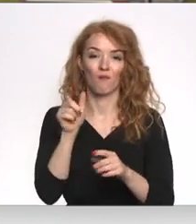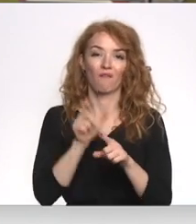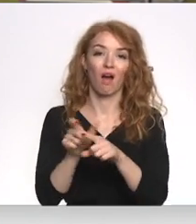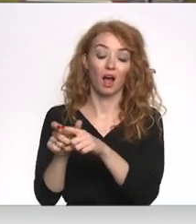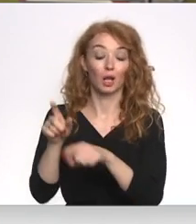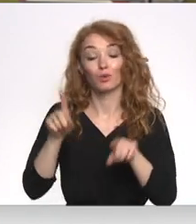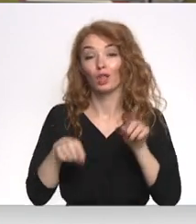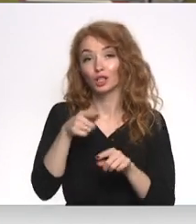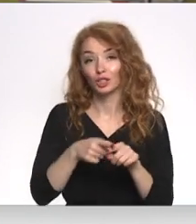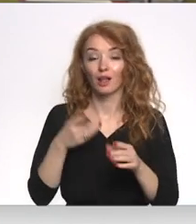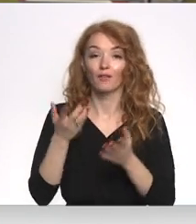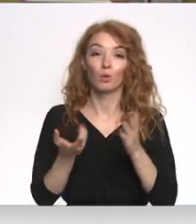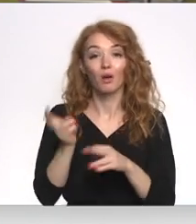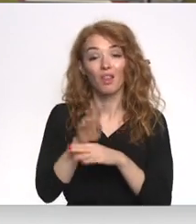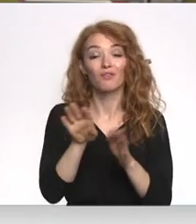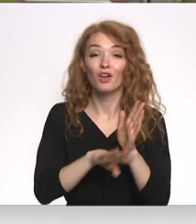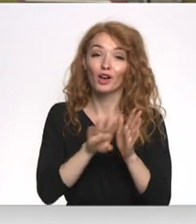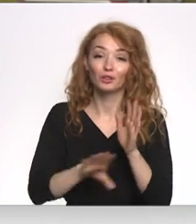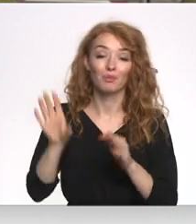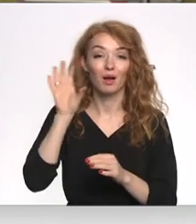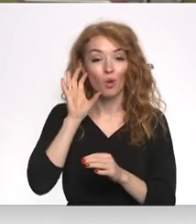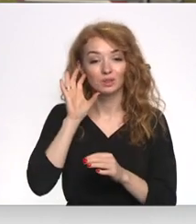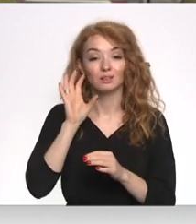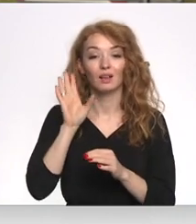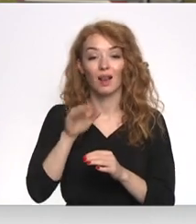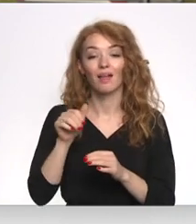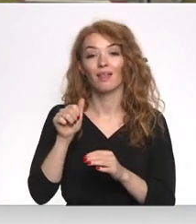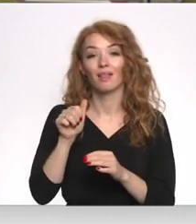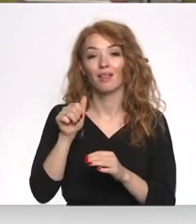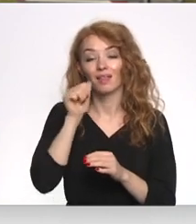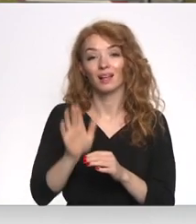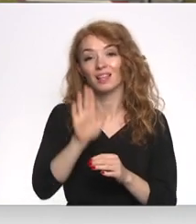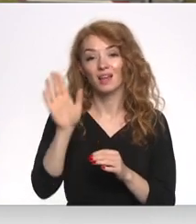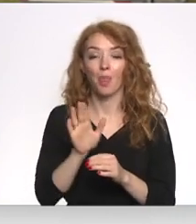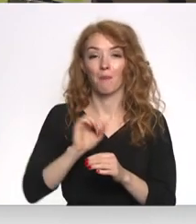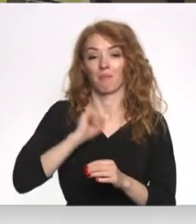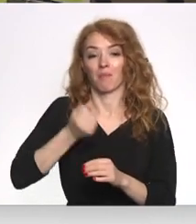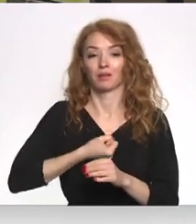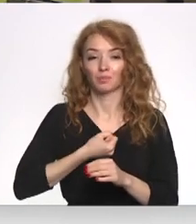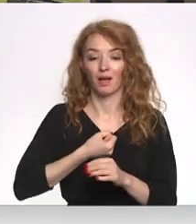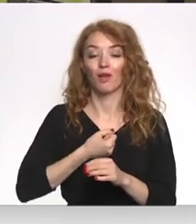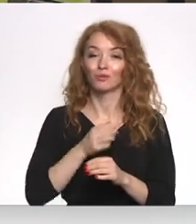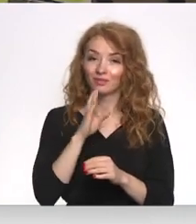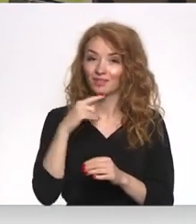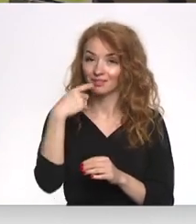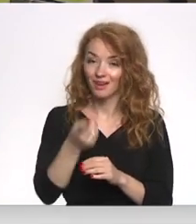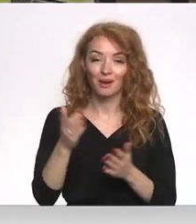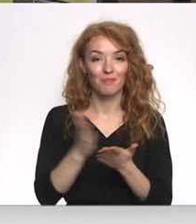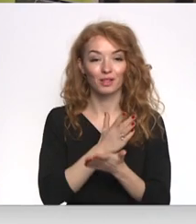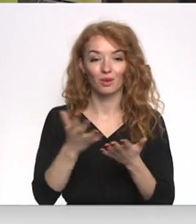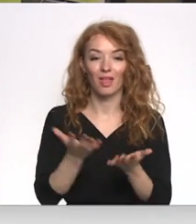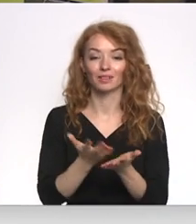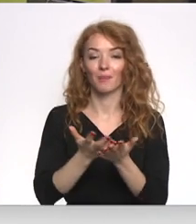Un dažreiz varbūt atnāk tikai paklausīties, lai ikdienā spētu pārdzīvot to, kas jāpārdzīvo ir. Beidzot, mēs esam tikuši pie